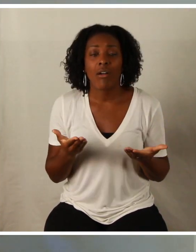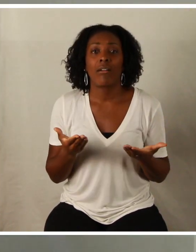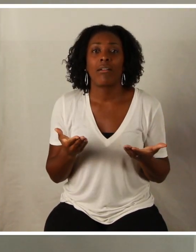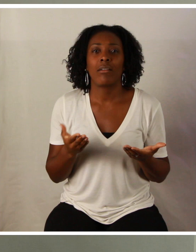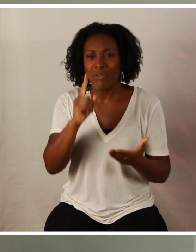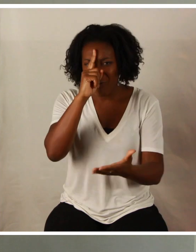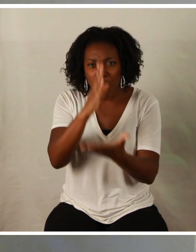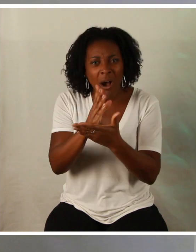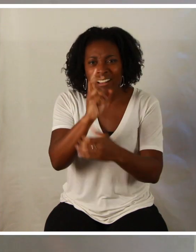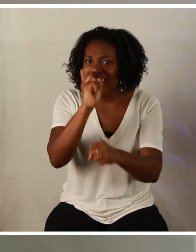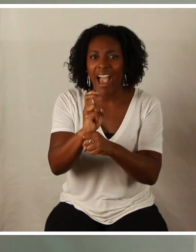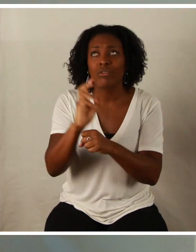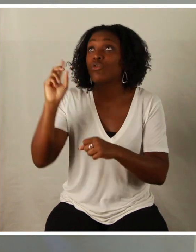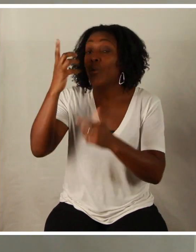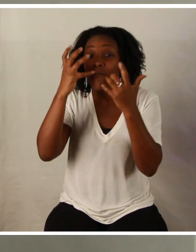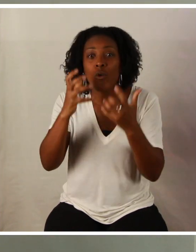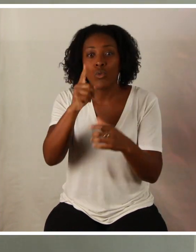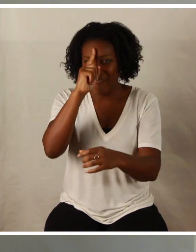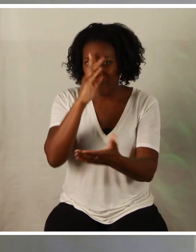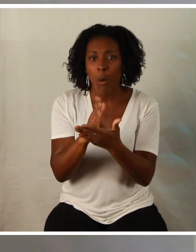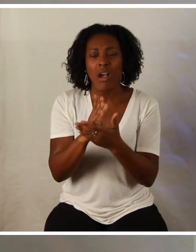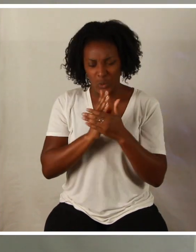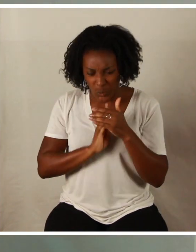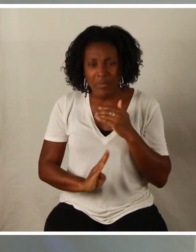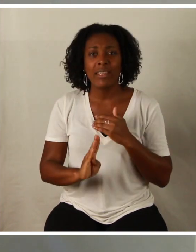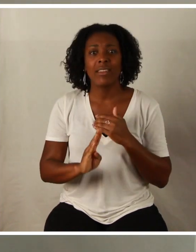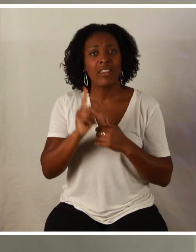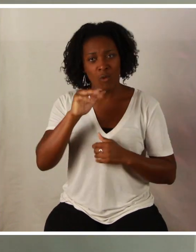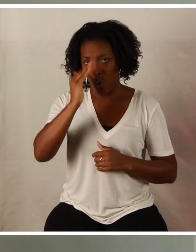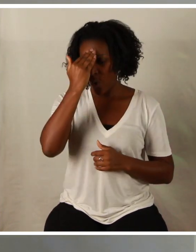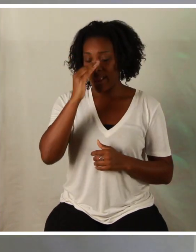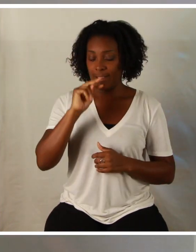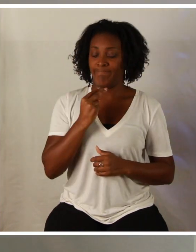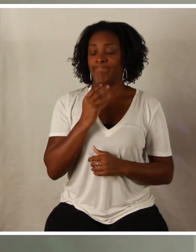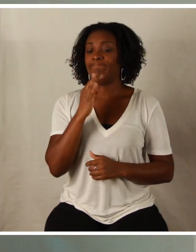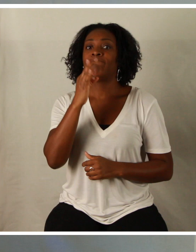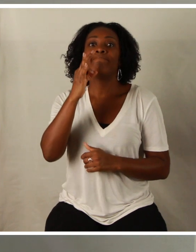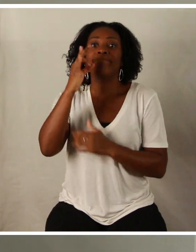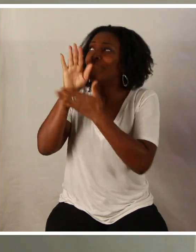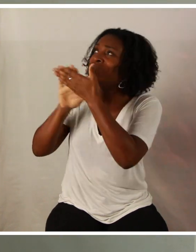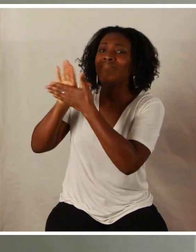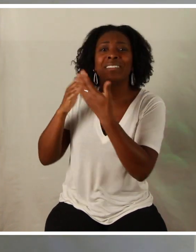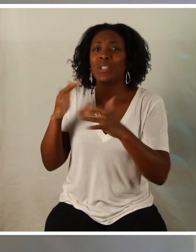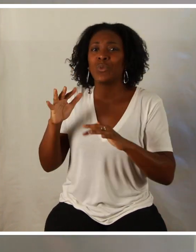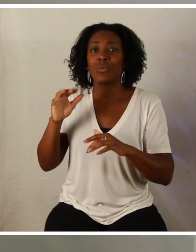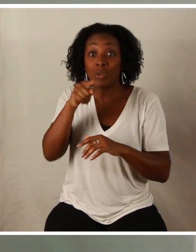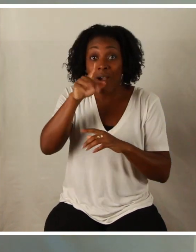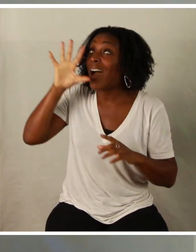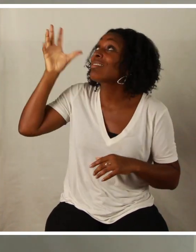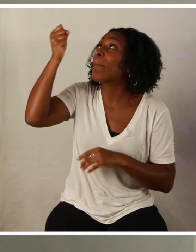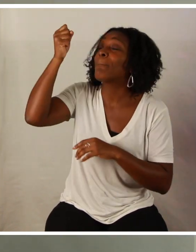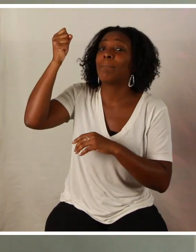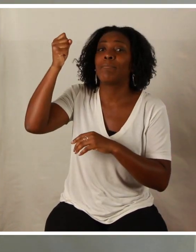reste dans la foi, c'est tout ce que Dieu te demande. Dans l'humilité, reconnais. Et puis saisis la main de